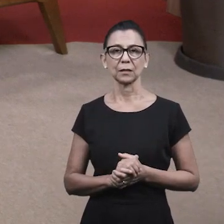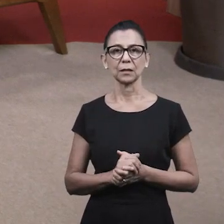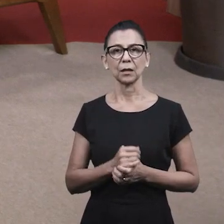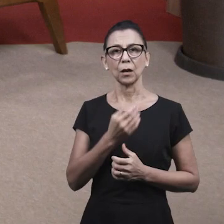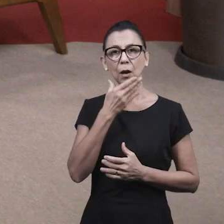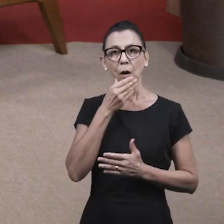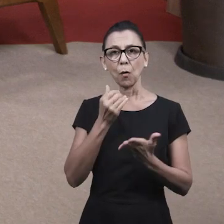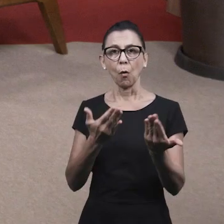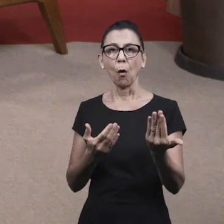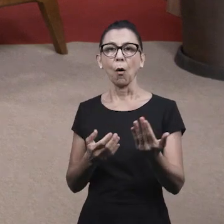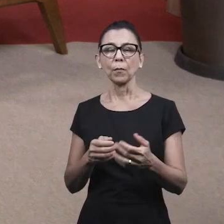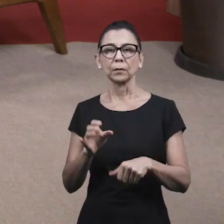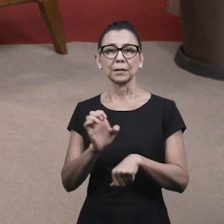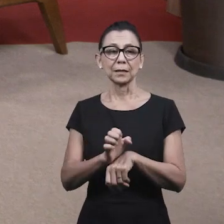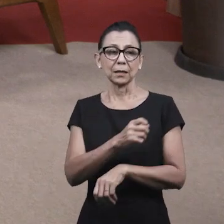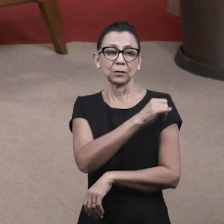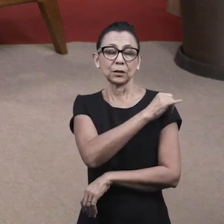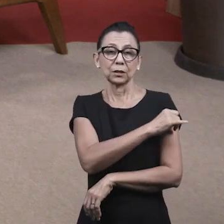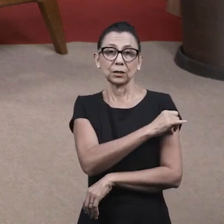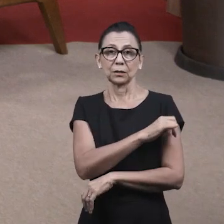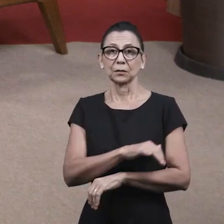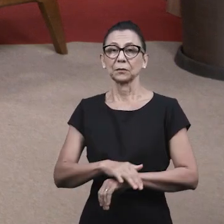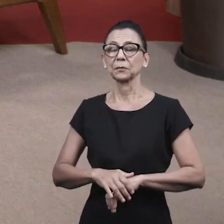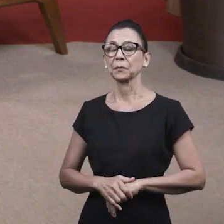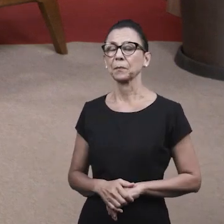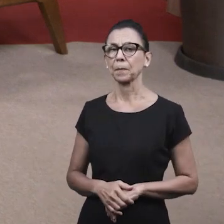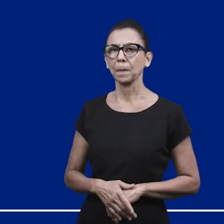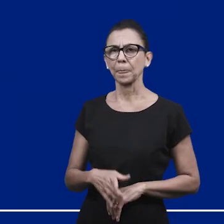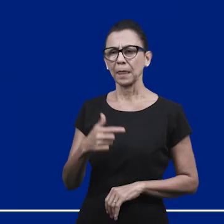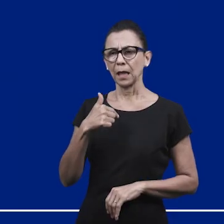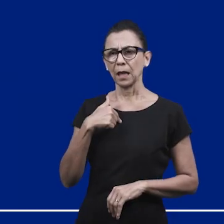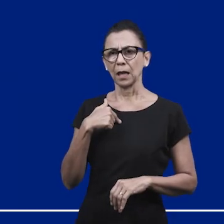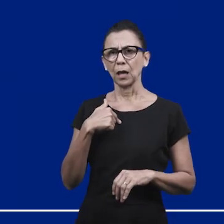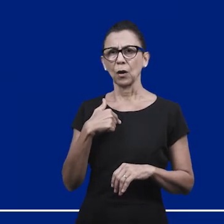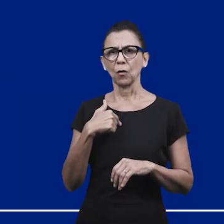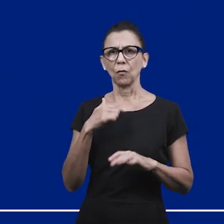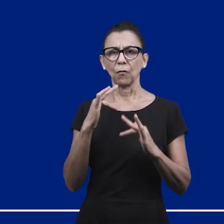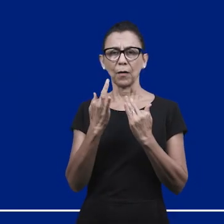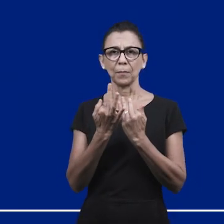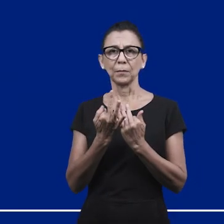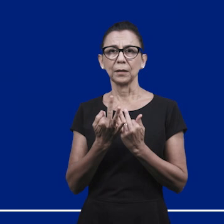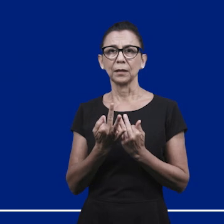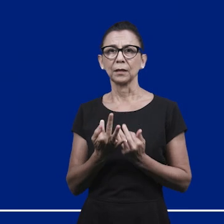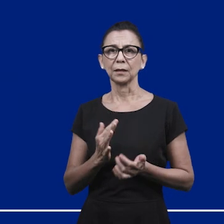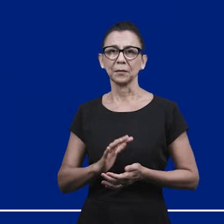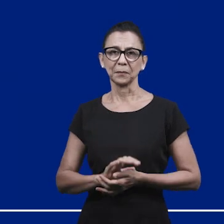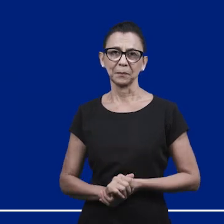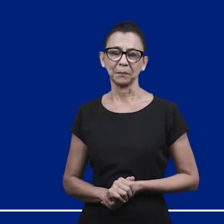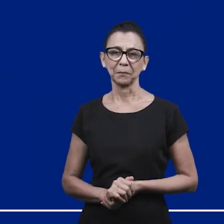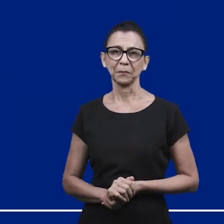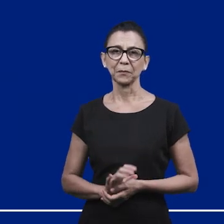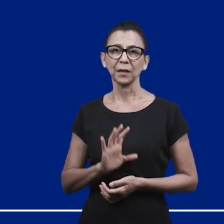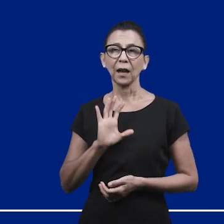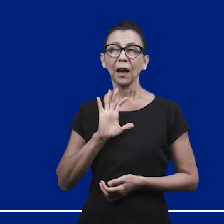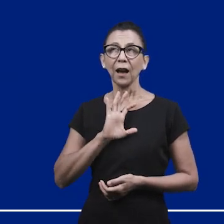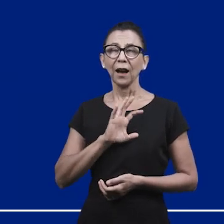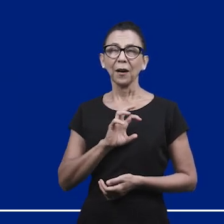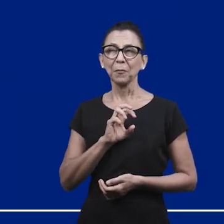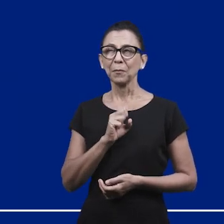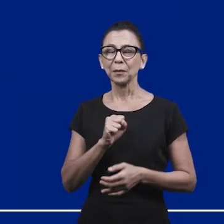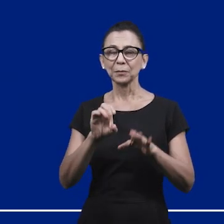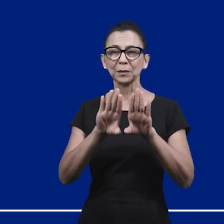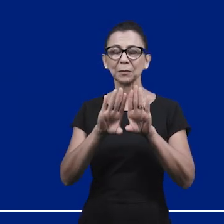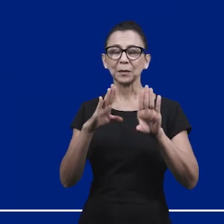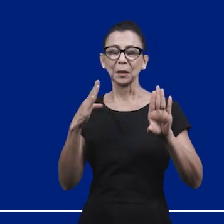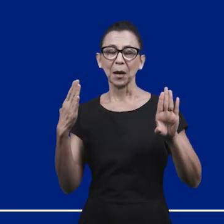Prado. Il est de Niterói, Rio de Janeiro. Voici sa participation. Il dit: Moi et ma famille, nous aimons ouvrir la